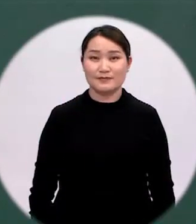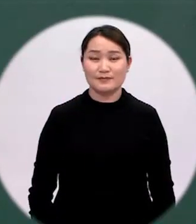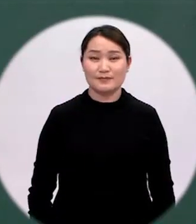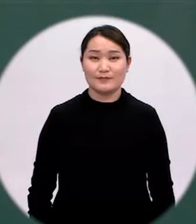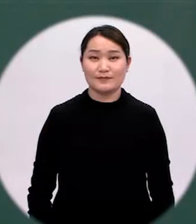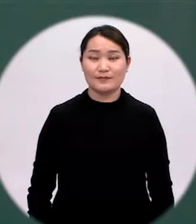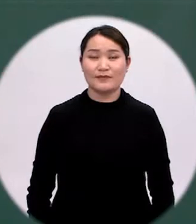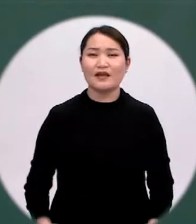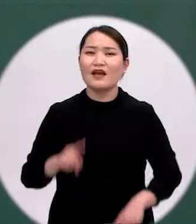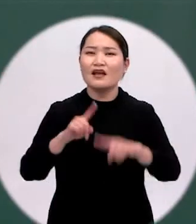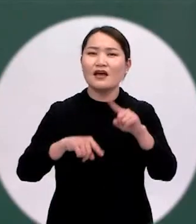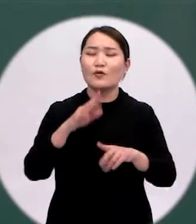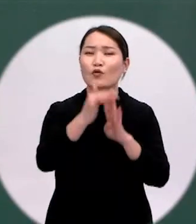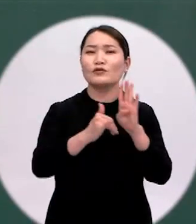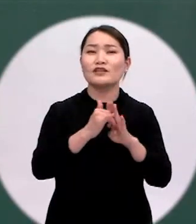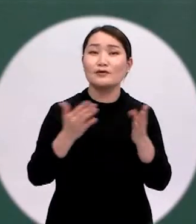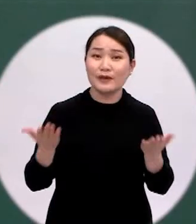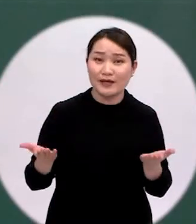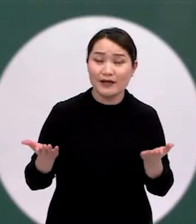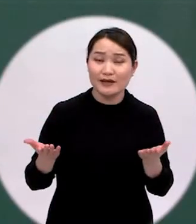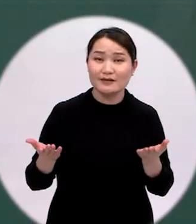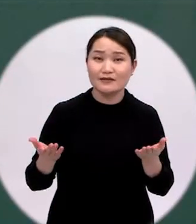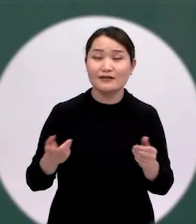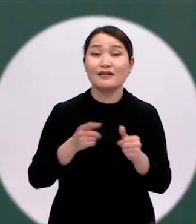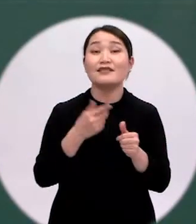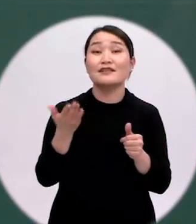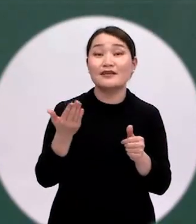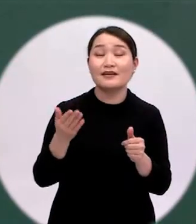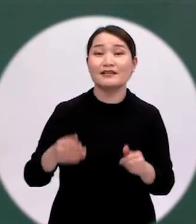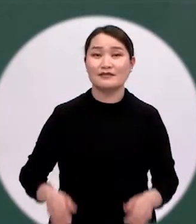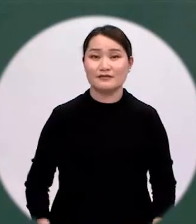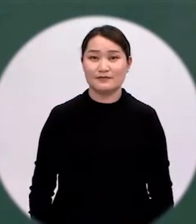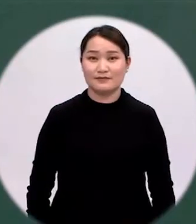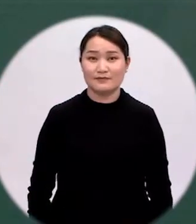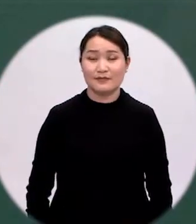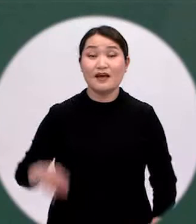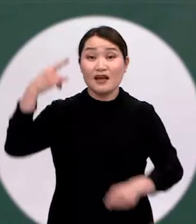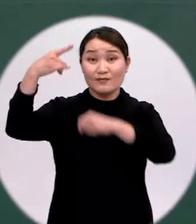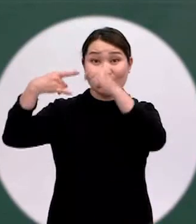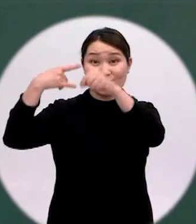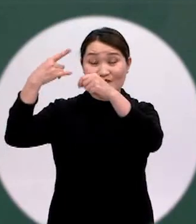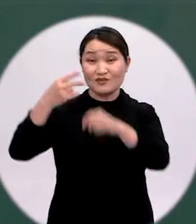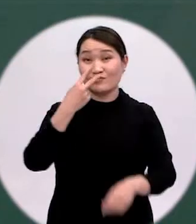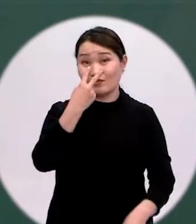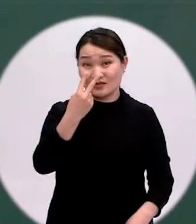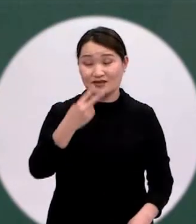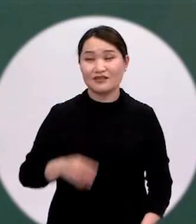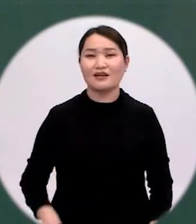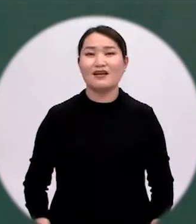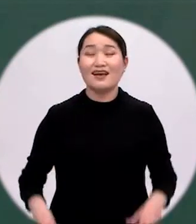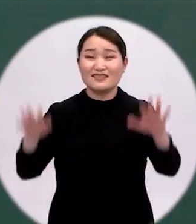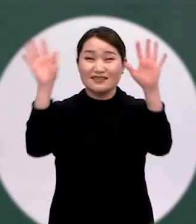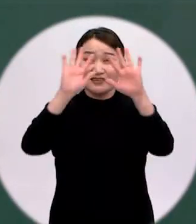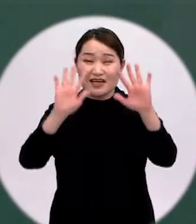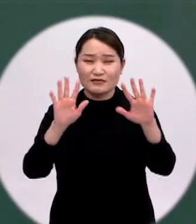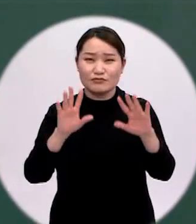багштай аль үлрэл вэ гэдгийг хэлж өгөөрэй. Бидний бичлэгт үдсэнчлэн цас хайлж